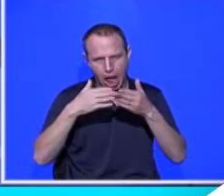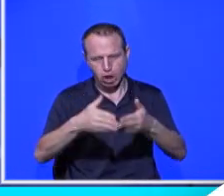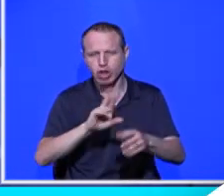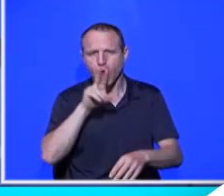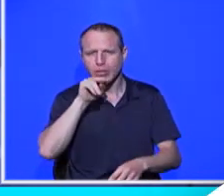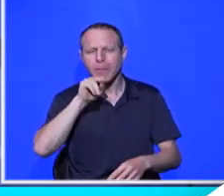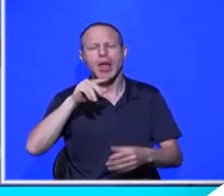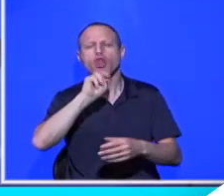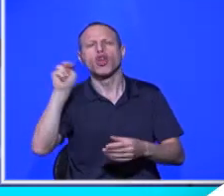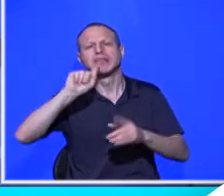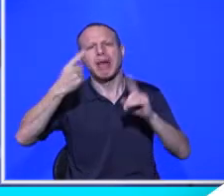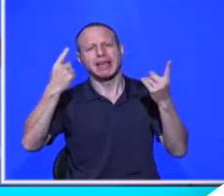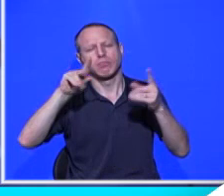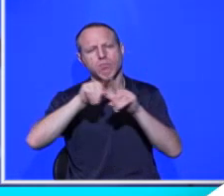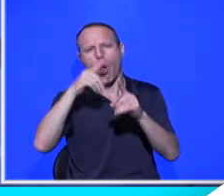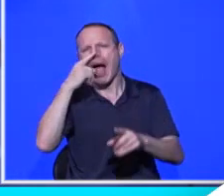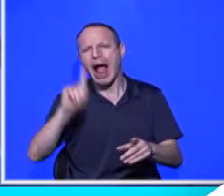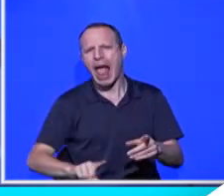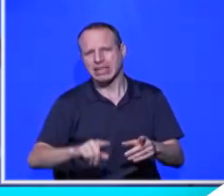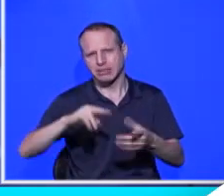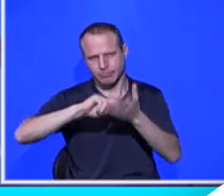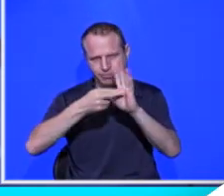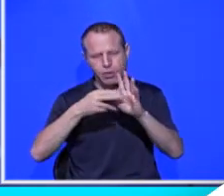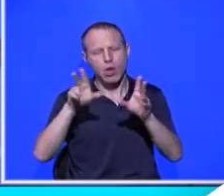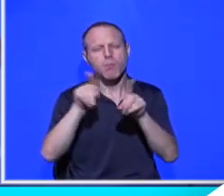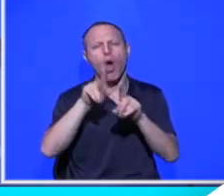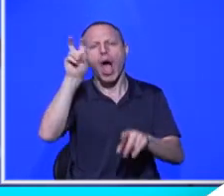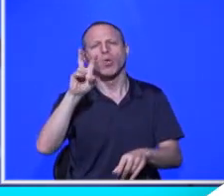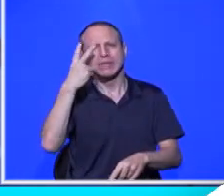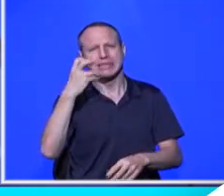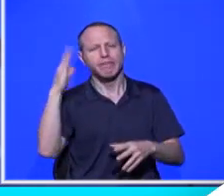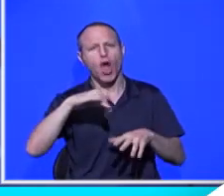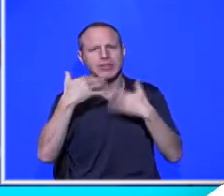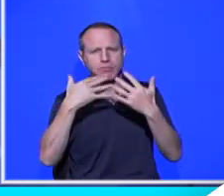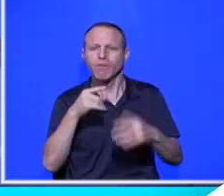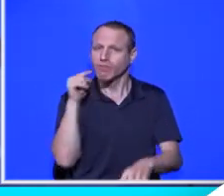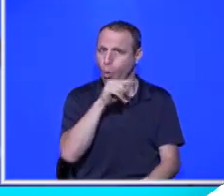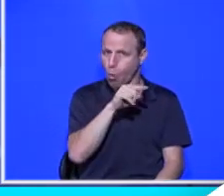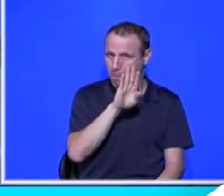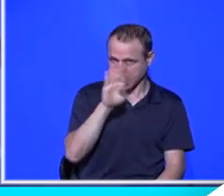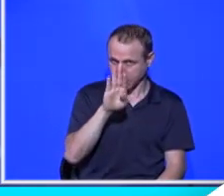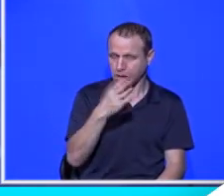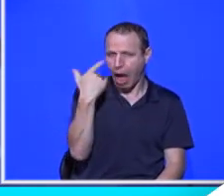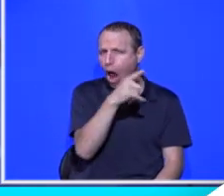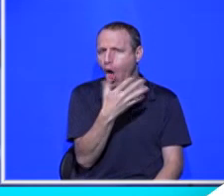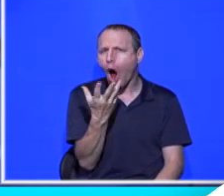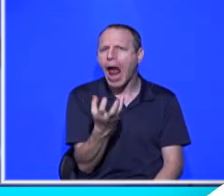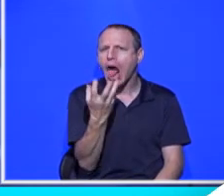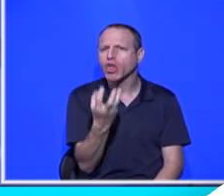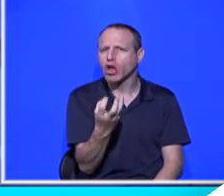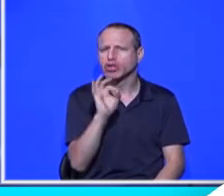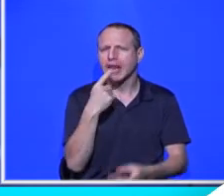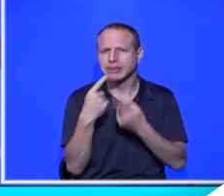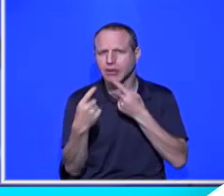כמו מתווה הגז, כמו ערוץ 20 ועוד סיפורים. והוא לעומת זאת, היה לו קלטות,